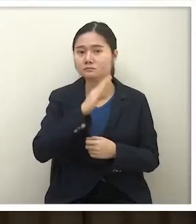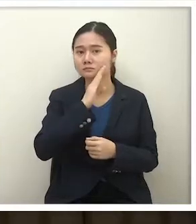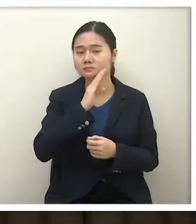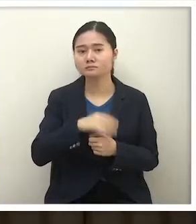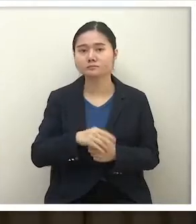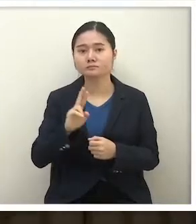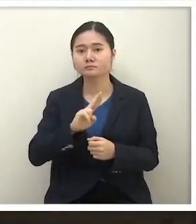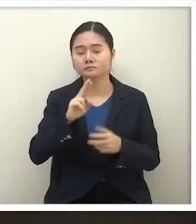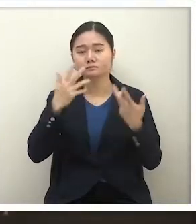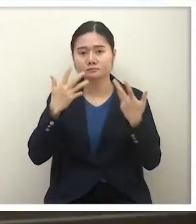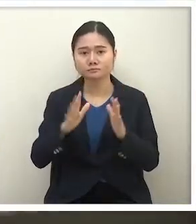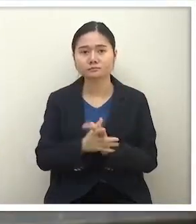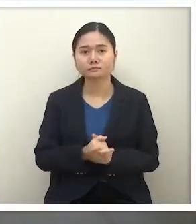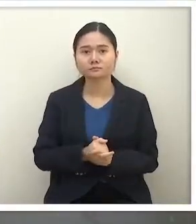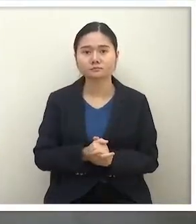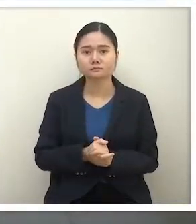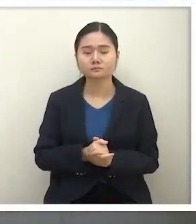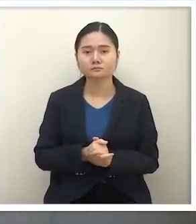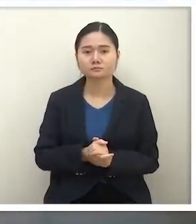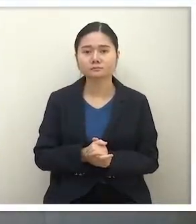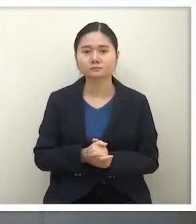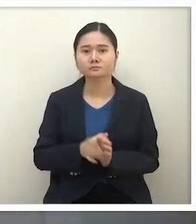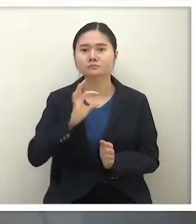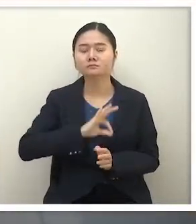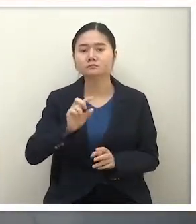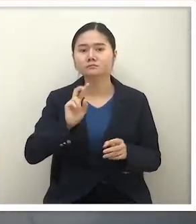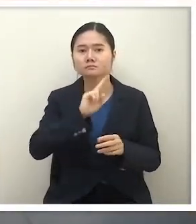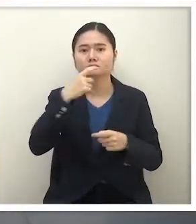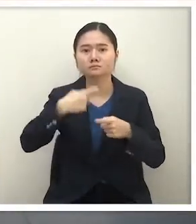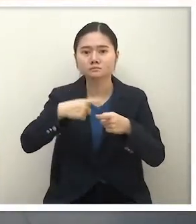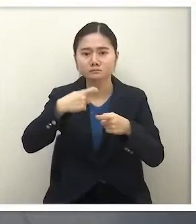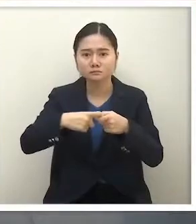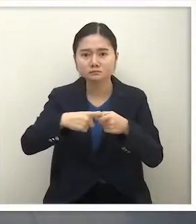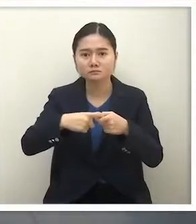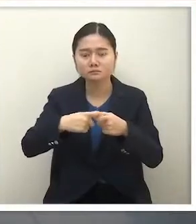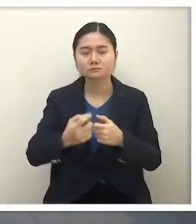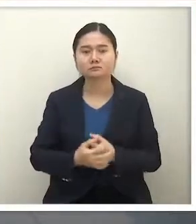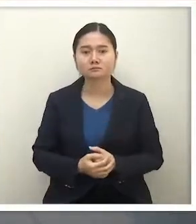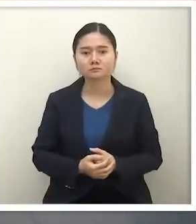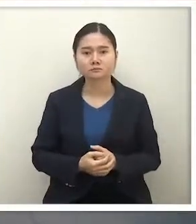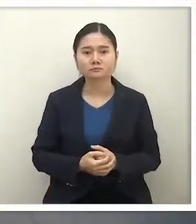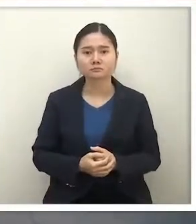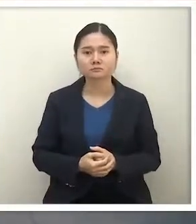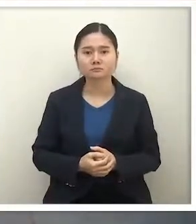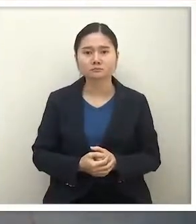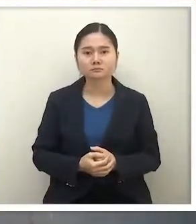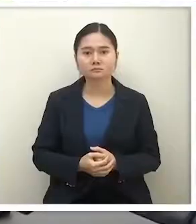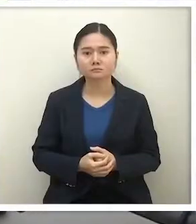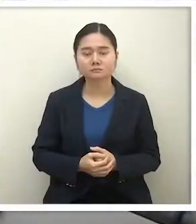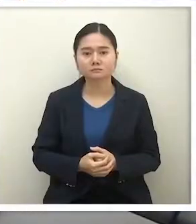ราใช้ไปแล้วเนี่ยเราอาจจะรู้สึกว่ามันใช้ยาก ใช่ไหมครับใช่ไหมครับ ใ